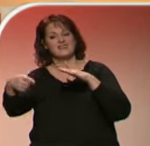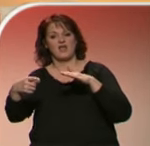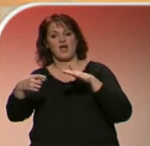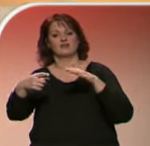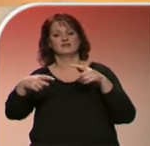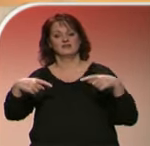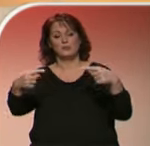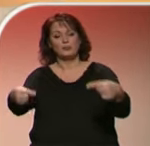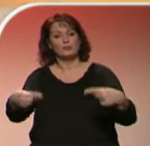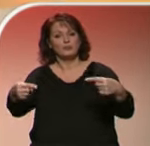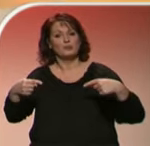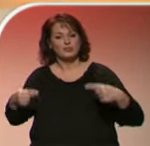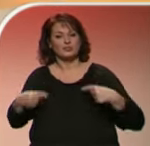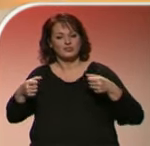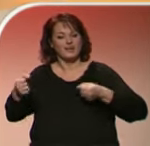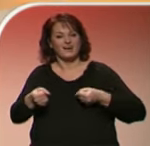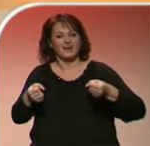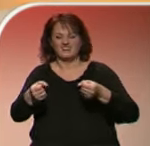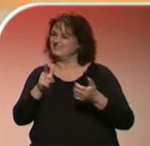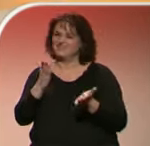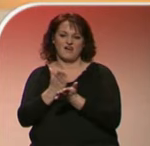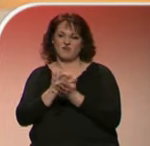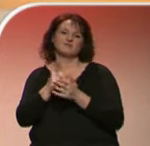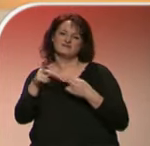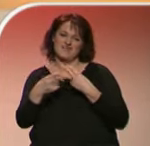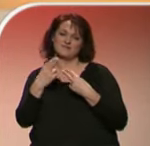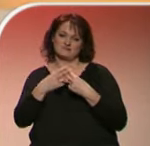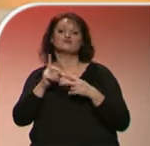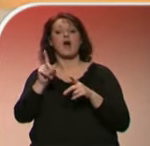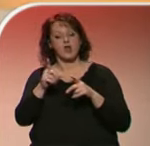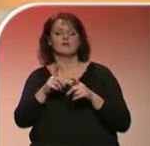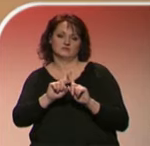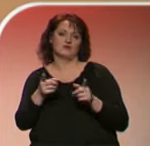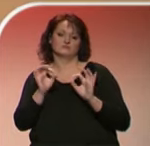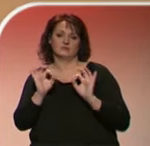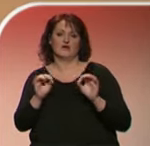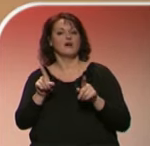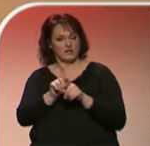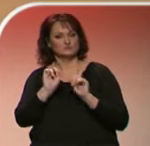golfky klasické s těma malinkýma kolečkama, to by bylo nebezpečné, ale jak vidíte, úplně ale aby jedno. Se s nima se dobře